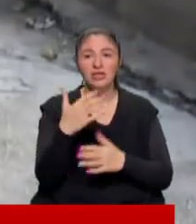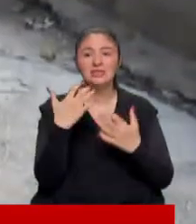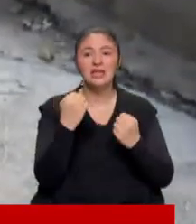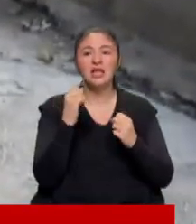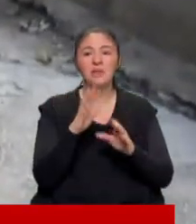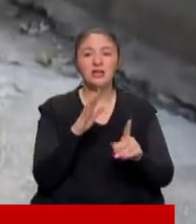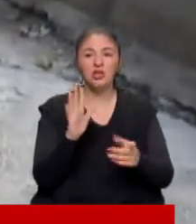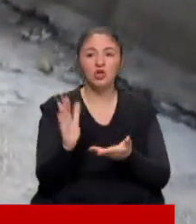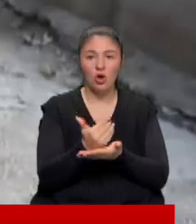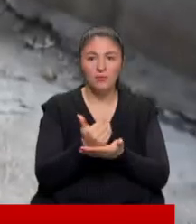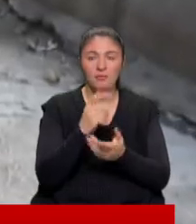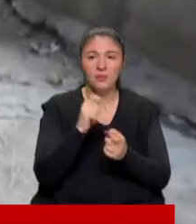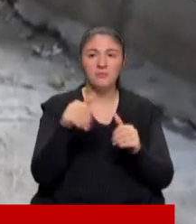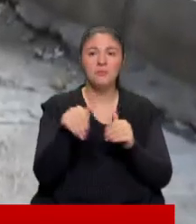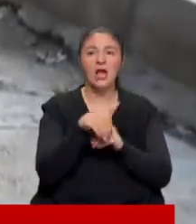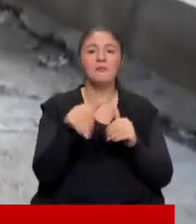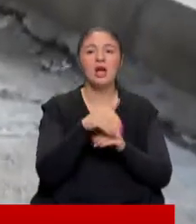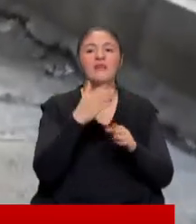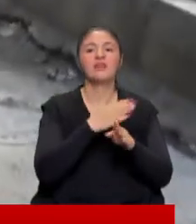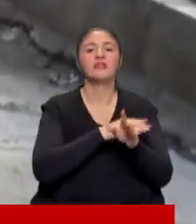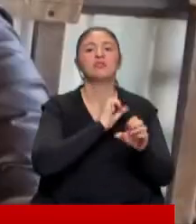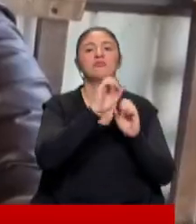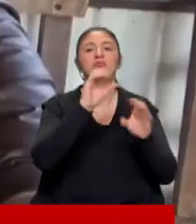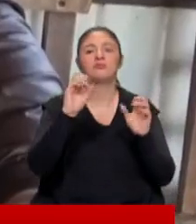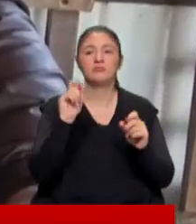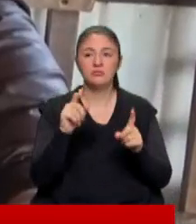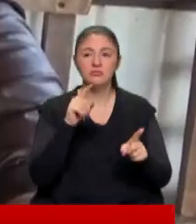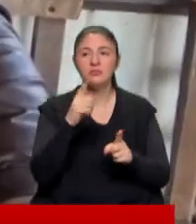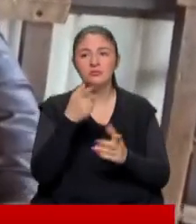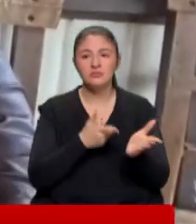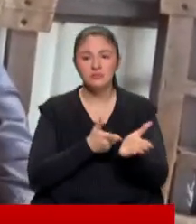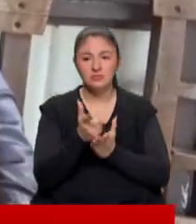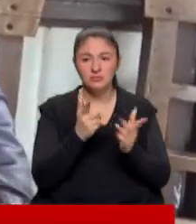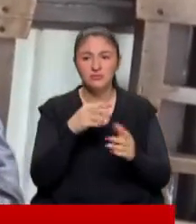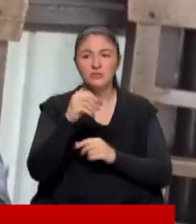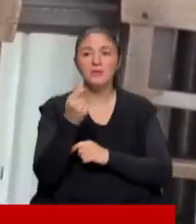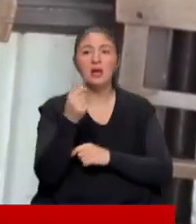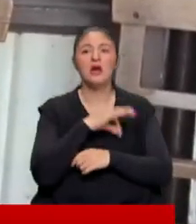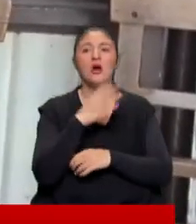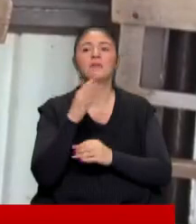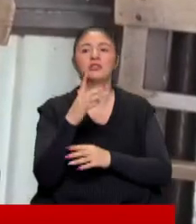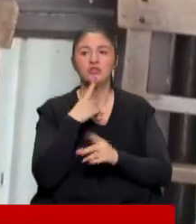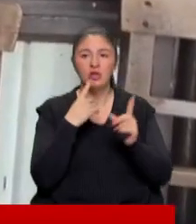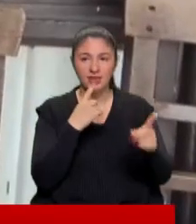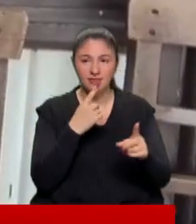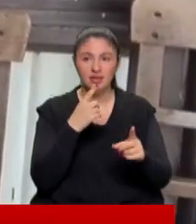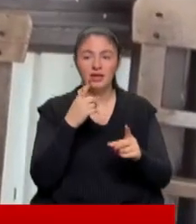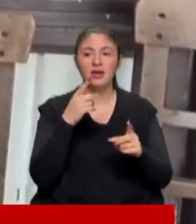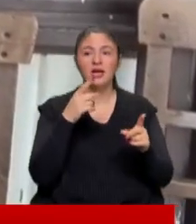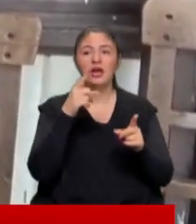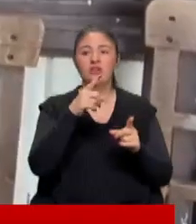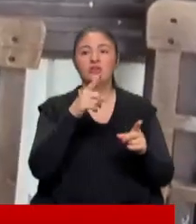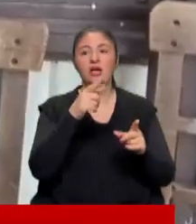sağlam kalanlarını toplayıp mahalle mahalle vatandaşa dağıttı. Bu bir çiftçimiz limonun para etmediğini söyledi.